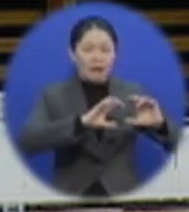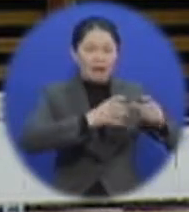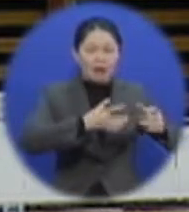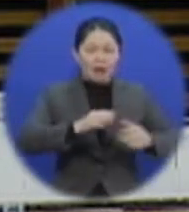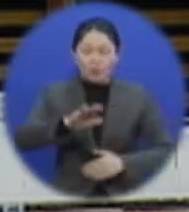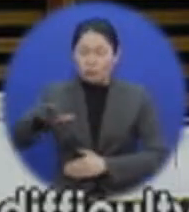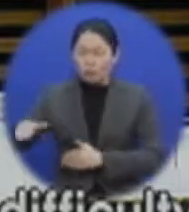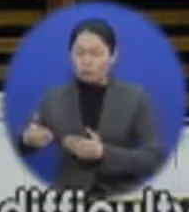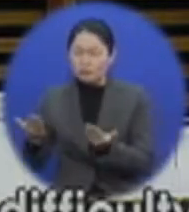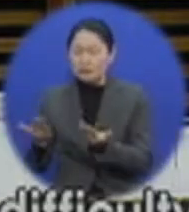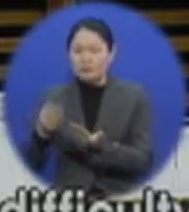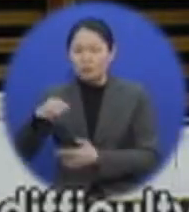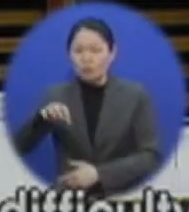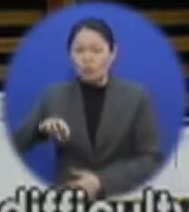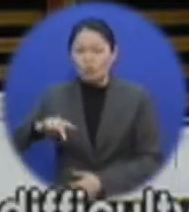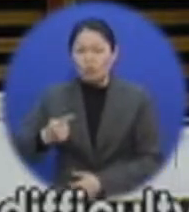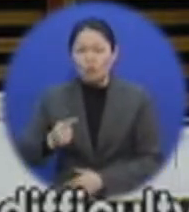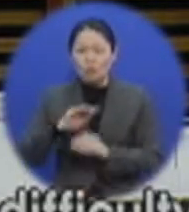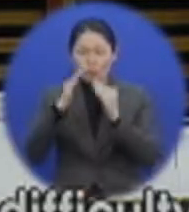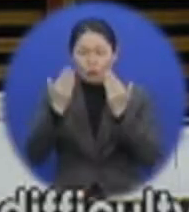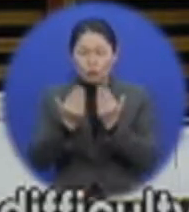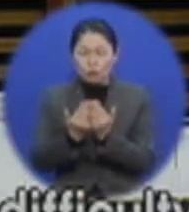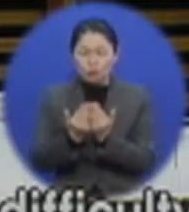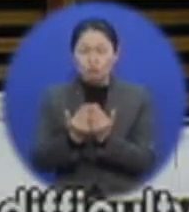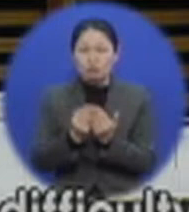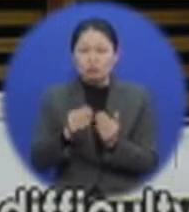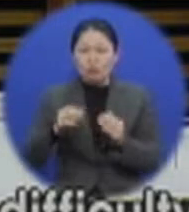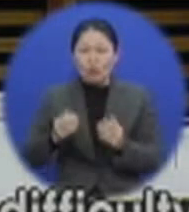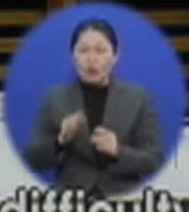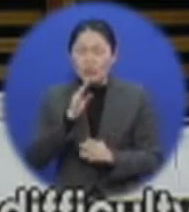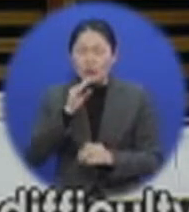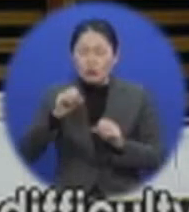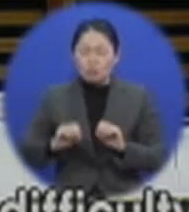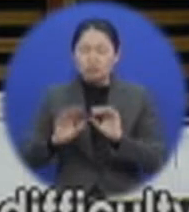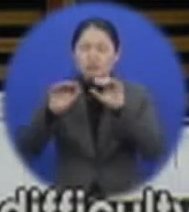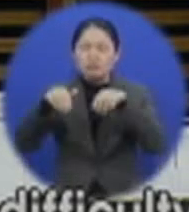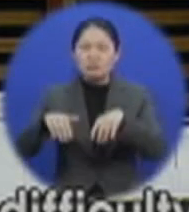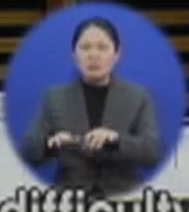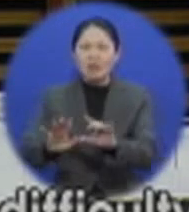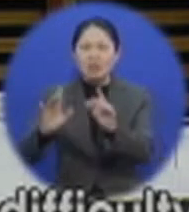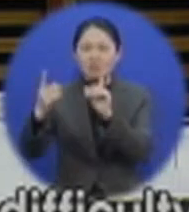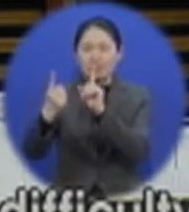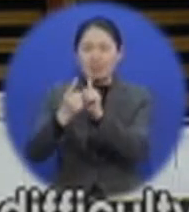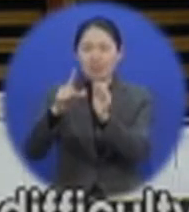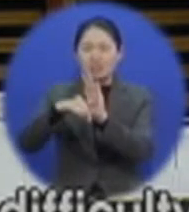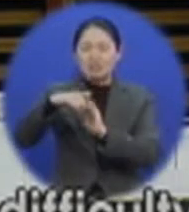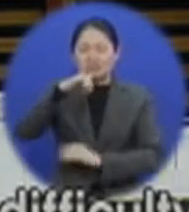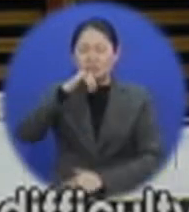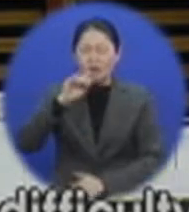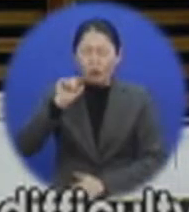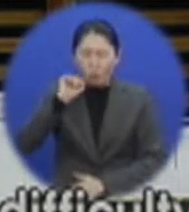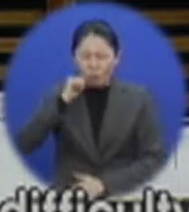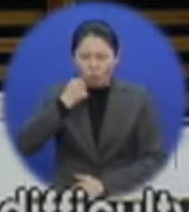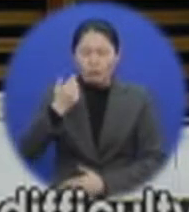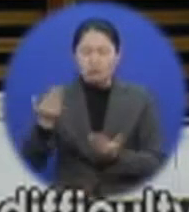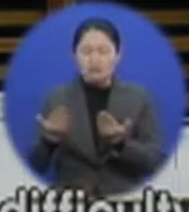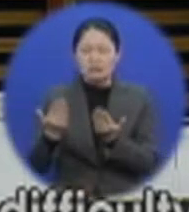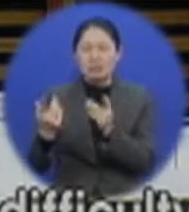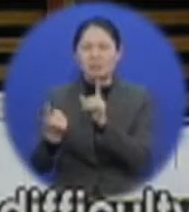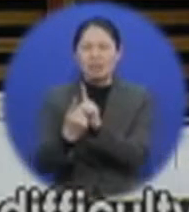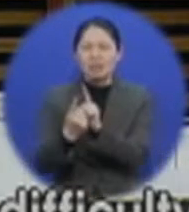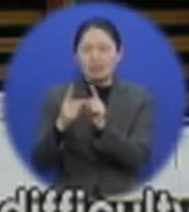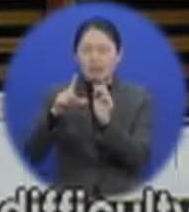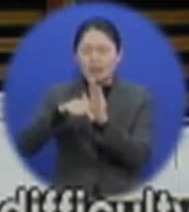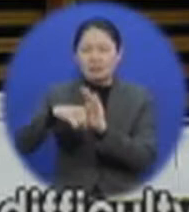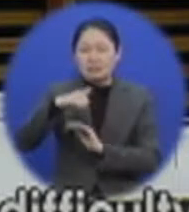직장도 다 풍랑을 만난 는 때가 반드시 있습니다 어려운 일을 만나게 될